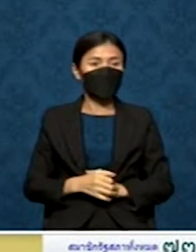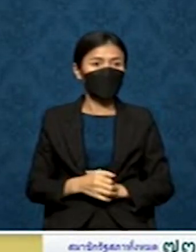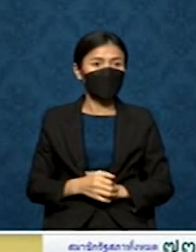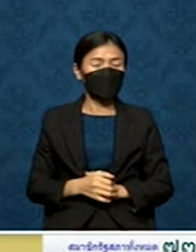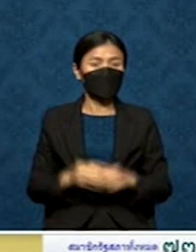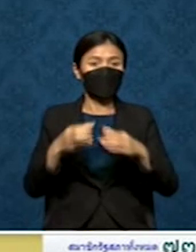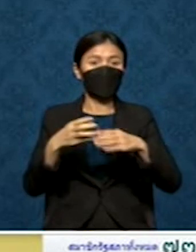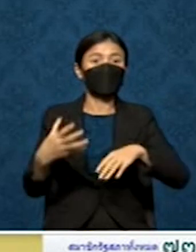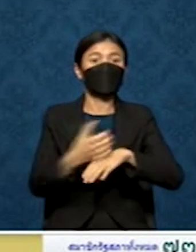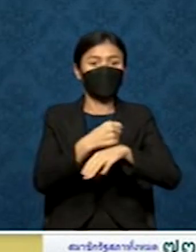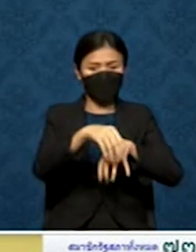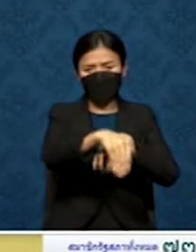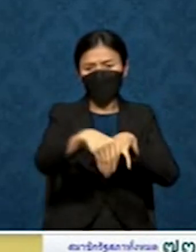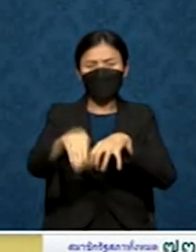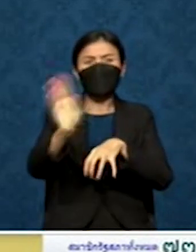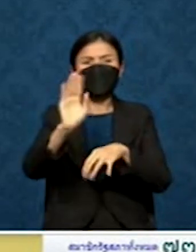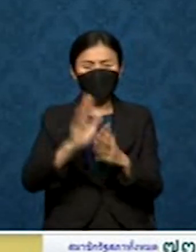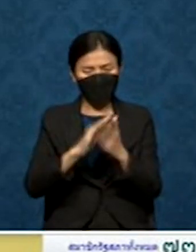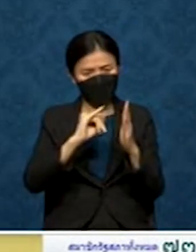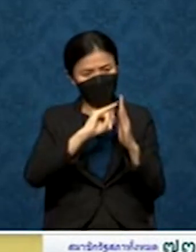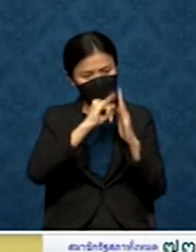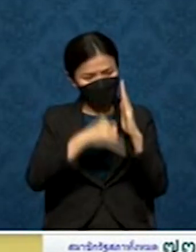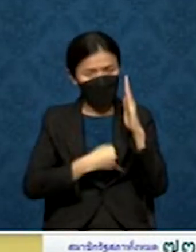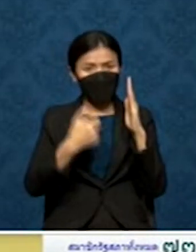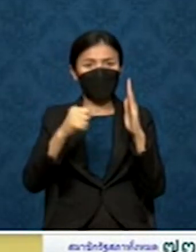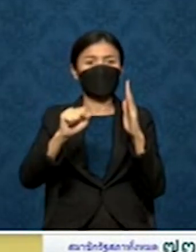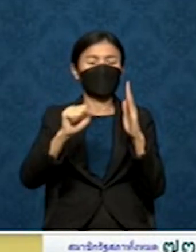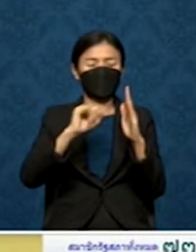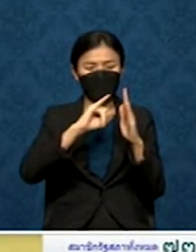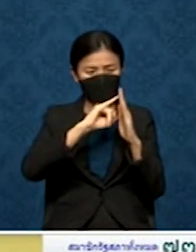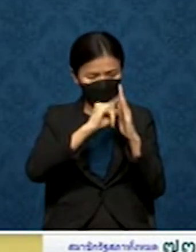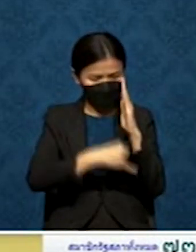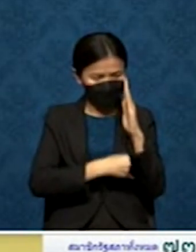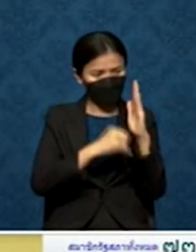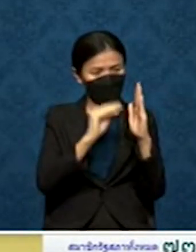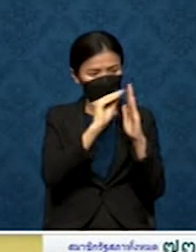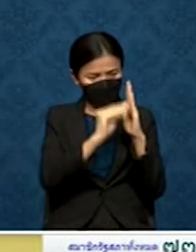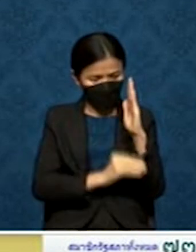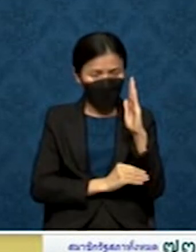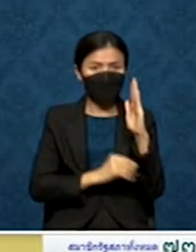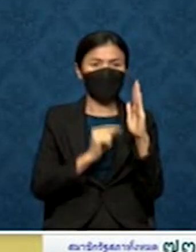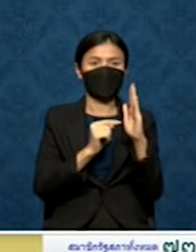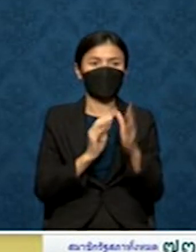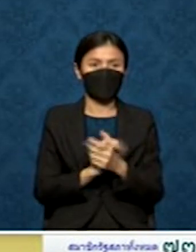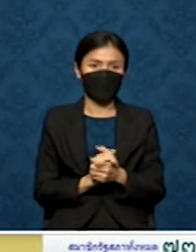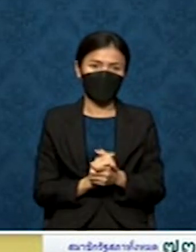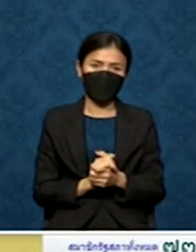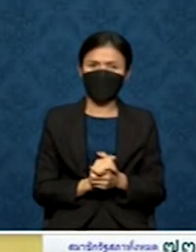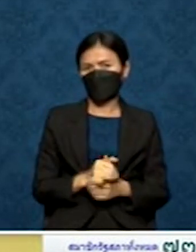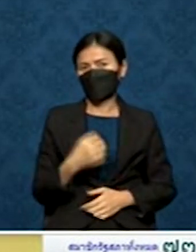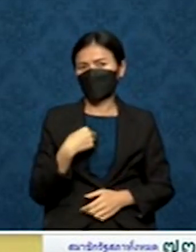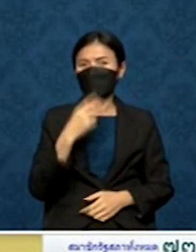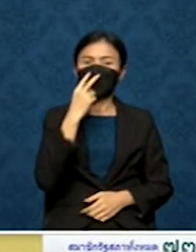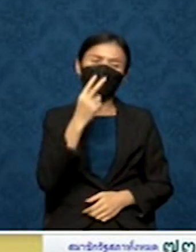เขตเลือกตั้งเอาแค่ระดับจังหวัดอะ76จังหวัดอะผมเชื่อว่ามันเป็นการแก้ไขในเชิงป